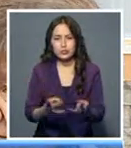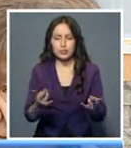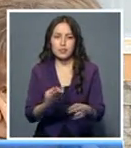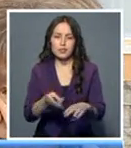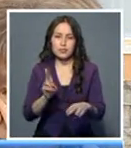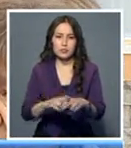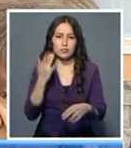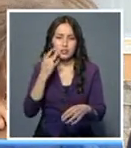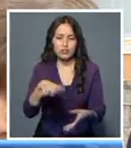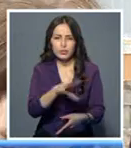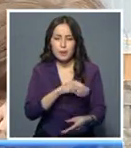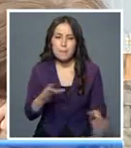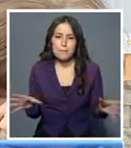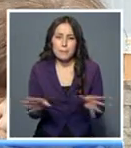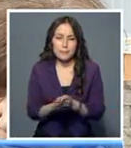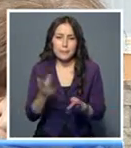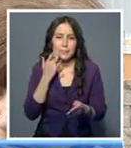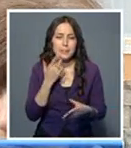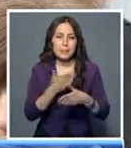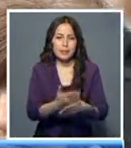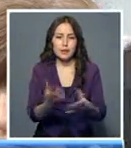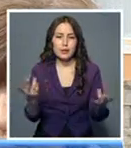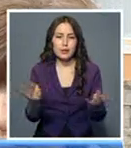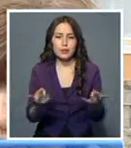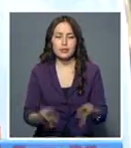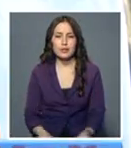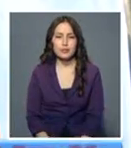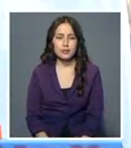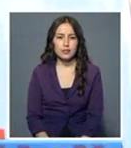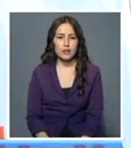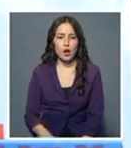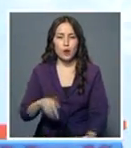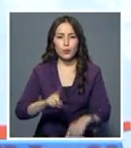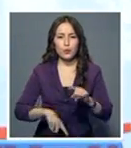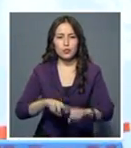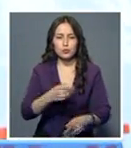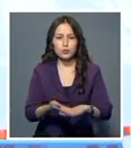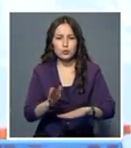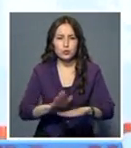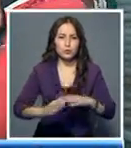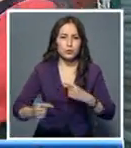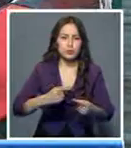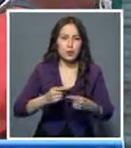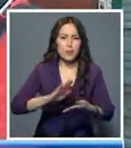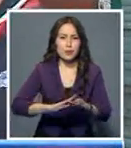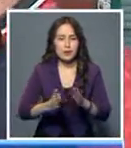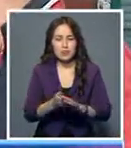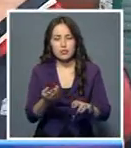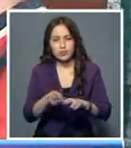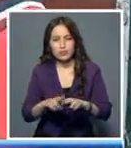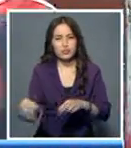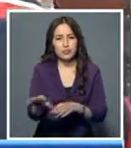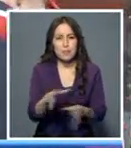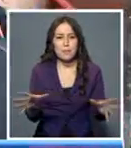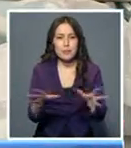елдегі осындай нәрсеге бәріміз біргіміз керек және бірге көмектесуіміз керек. Отандастары тығырыққа тірелгенде бәрі бір жерге бірікті. Өкінішке